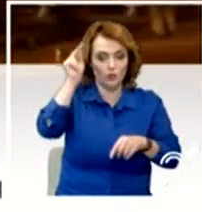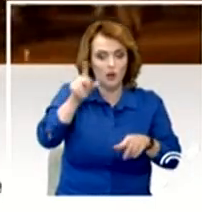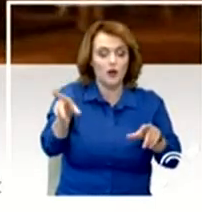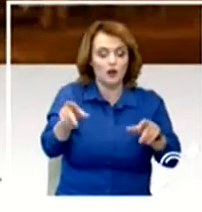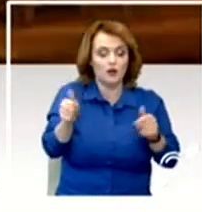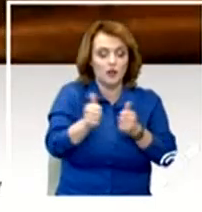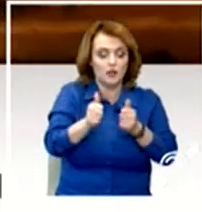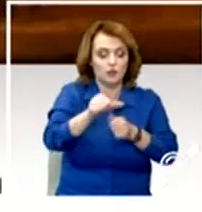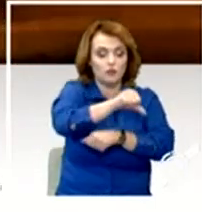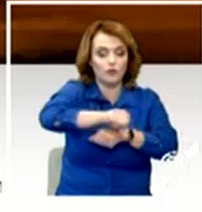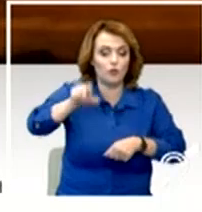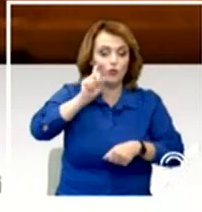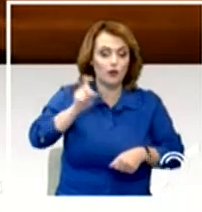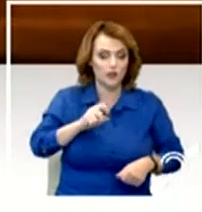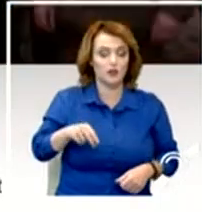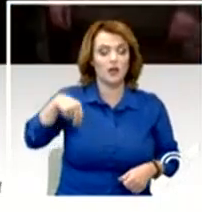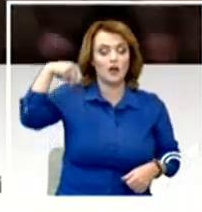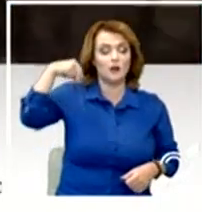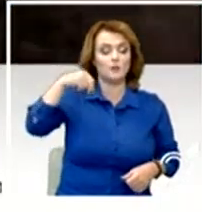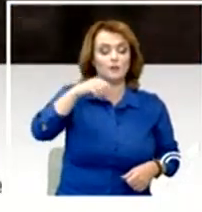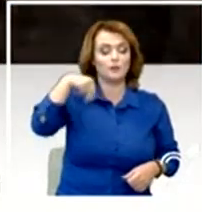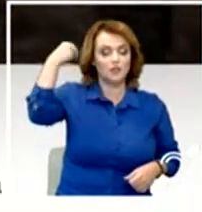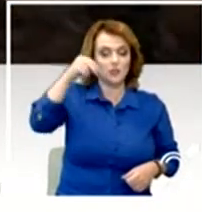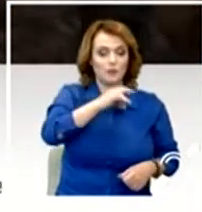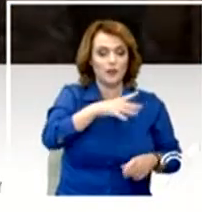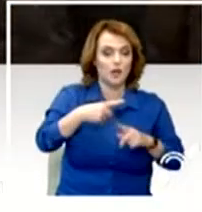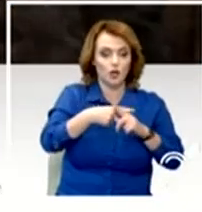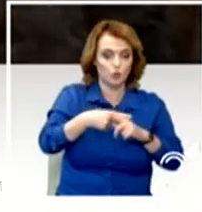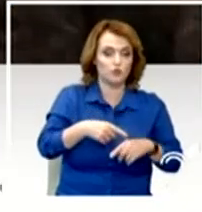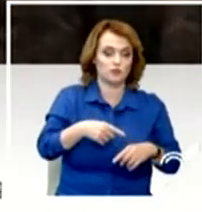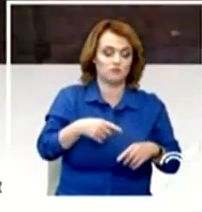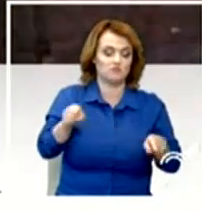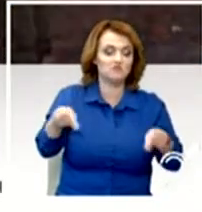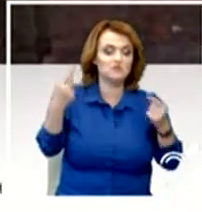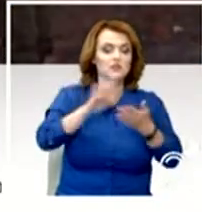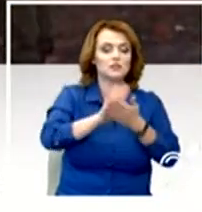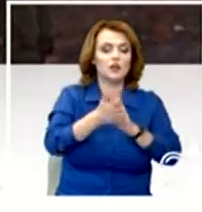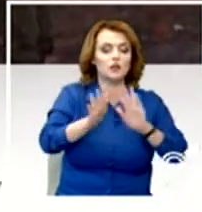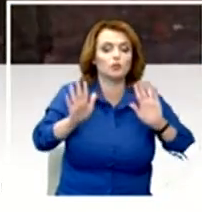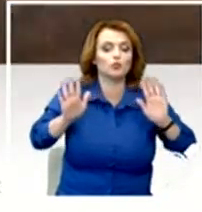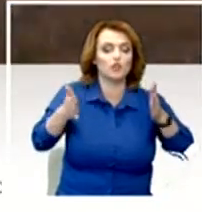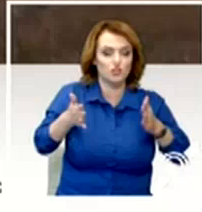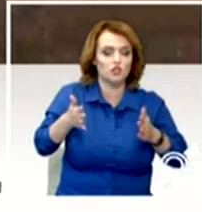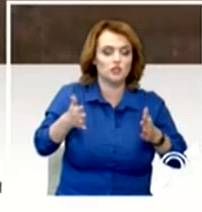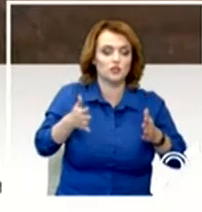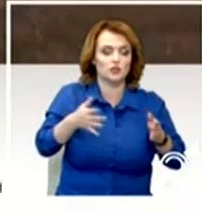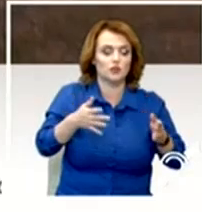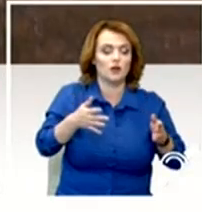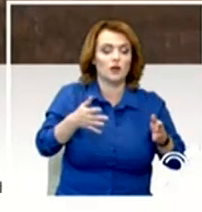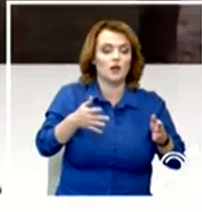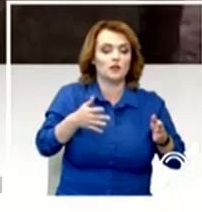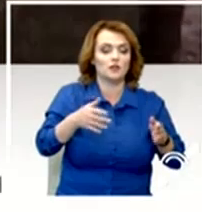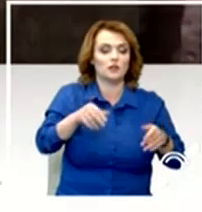cu Ucraina. Liderul de la Minsk, Alexander Lukashenko, a plasat țara în stare de alertă teroristă sub pretextul că există tensiuni la granița cu